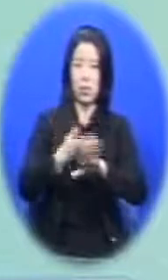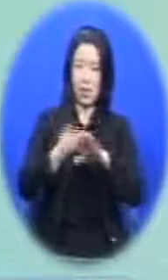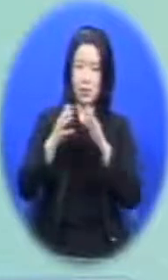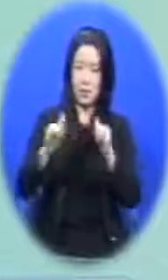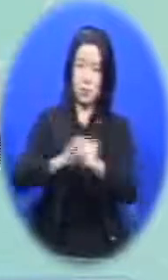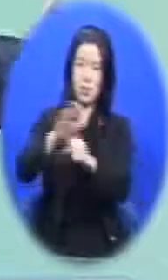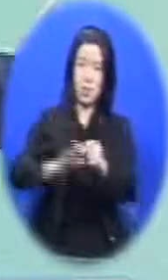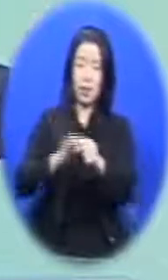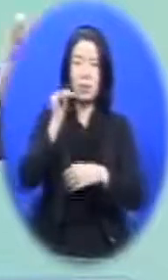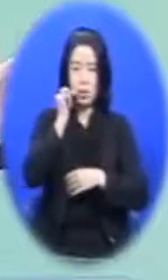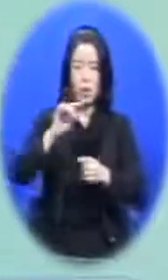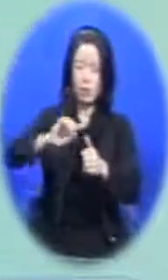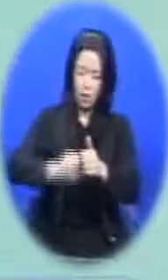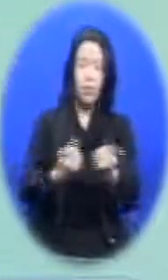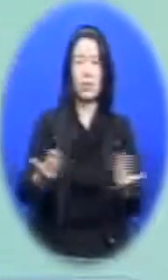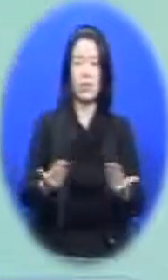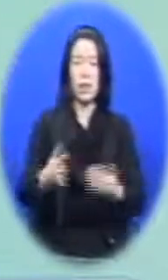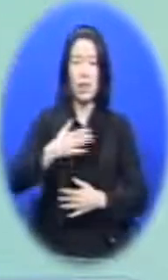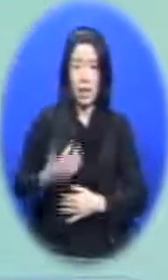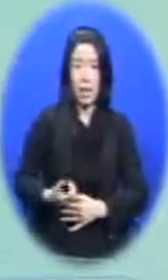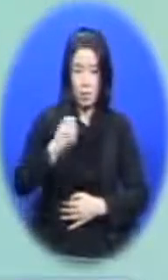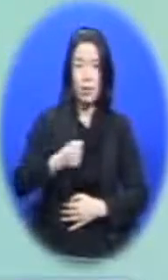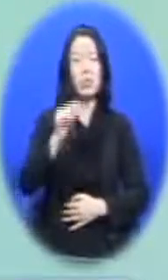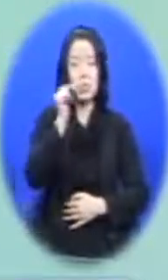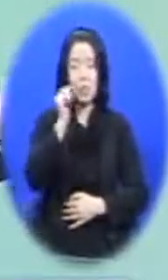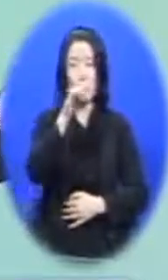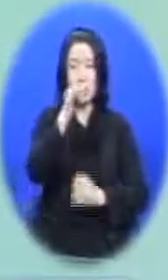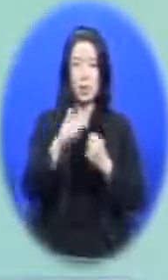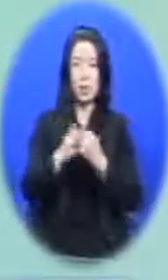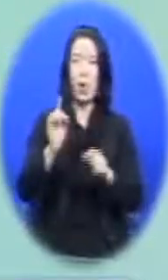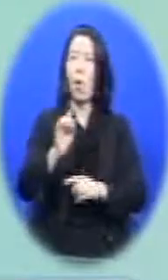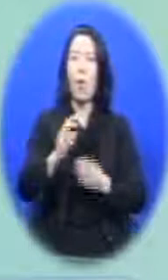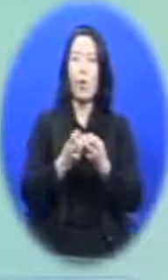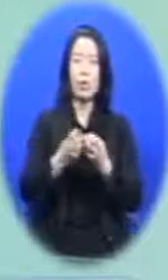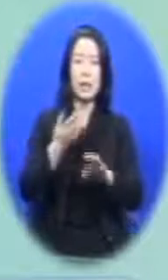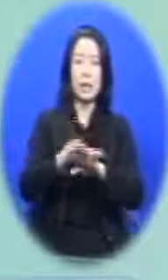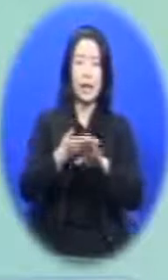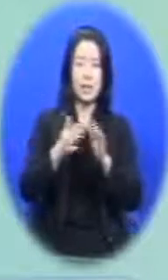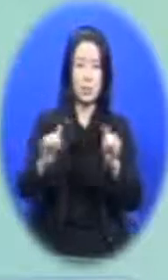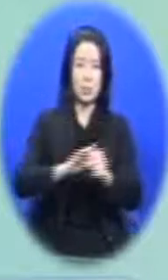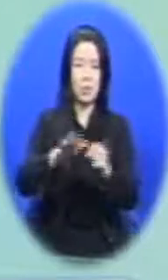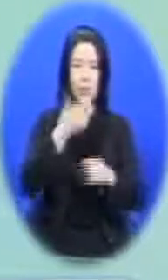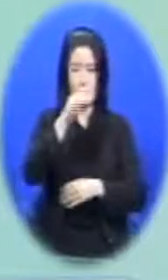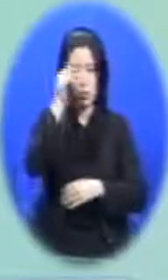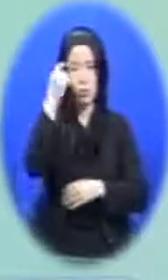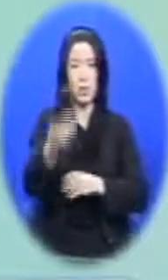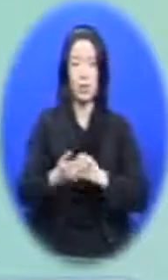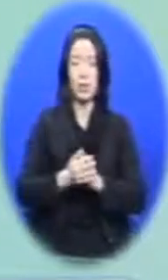못하는 건 당연한 일이죠. 내가 누리지를 못하고 있는데 어떻게 다른 사람을 사랑합니까?